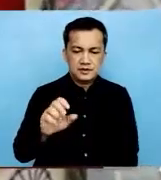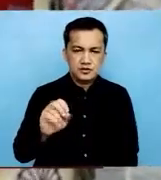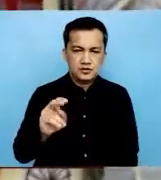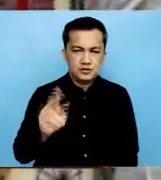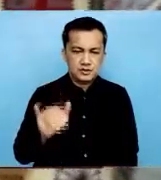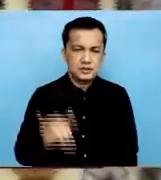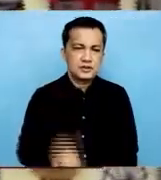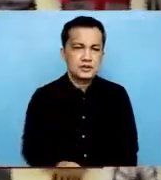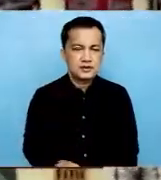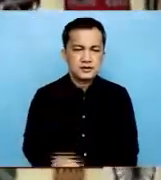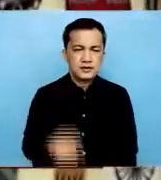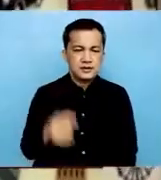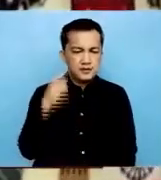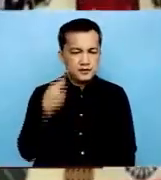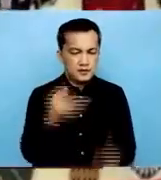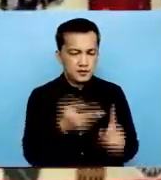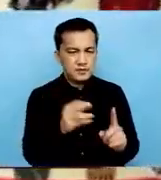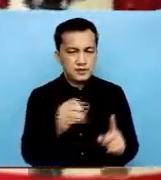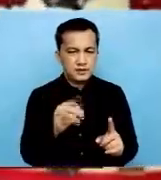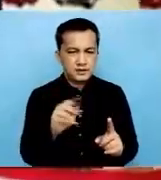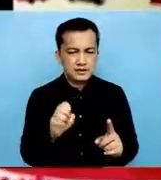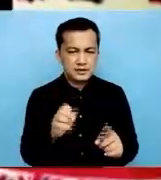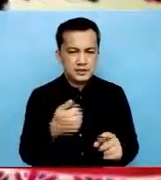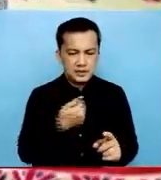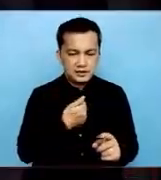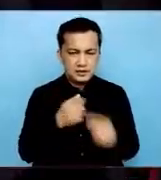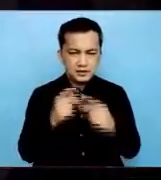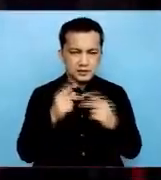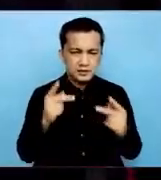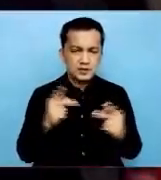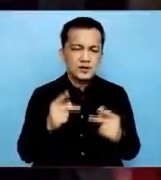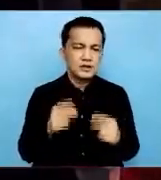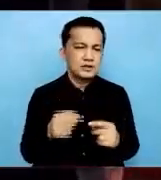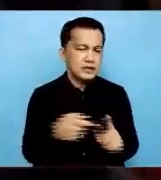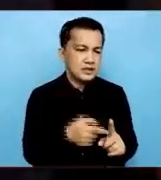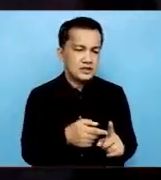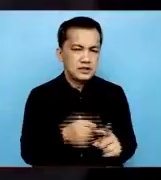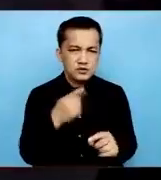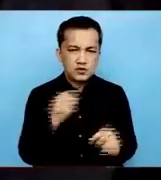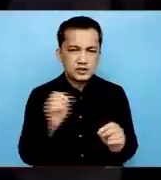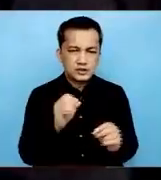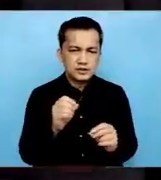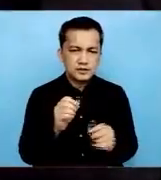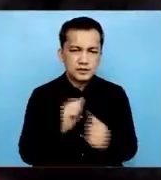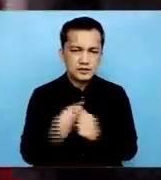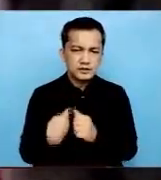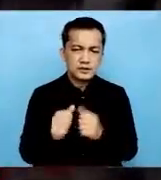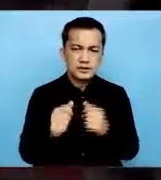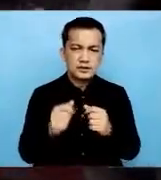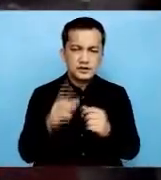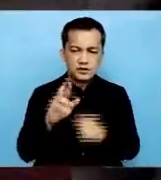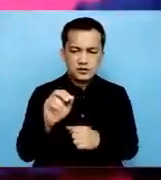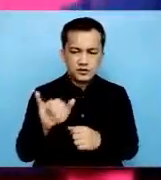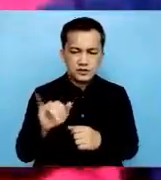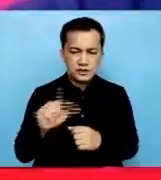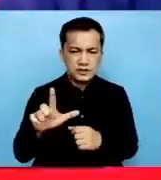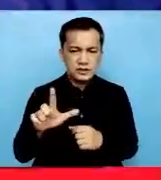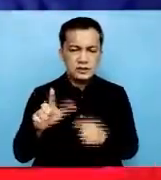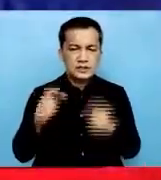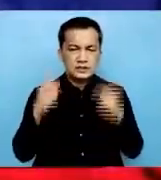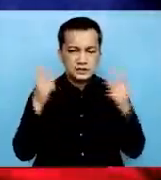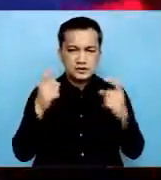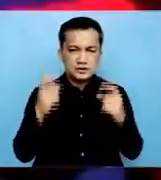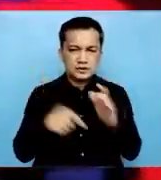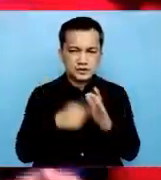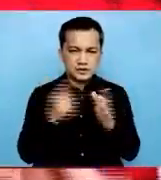Para kay Mary Jane na self-proclaimed royalist, wala raw siyang palalagpasing royal celebration dahil minsan lang daw itong magaganap